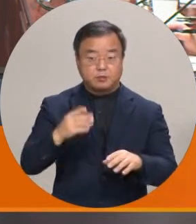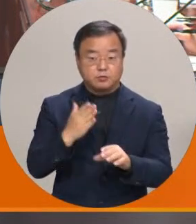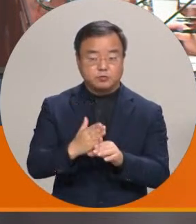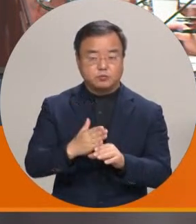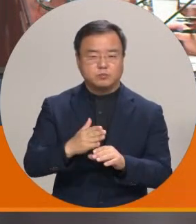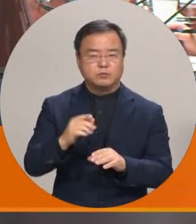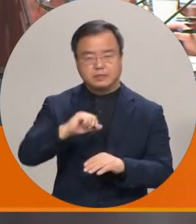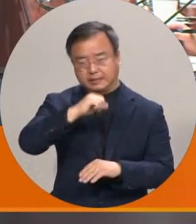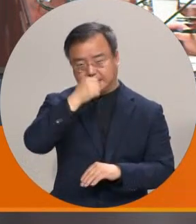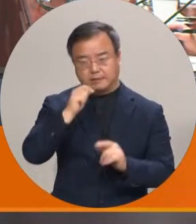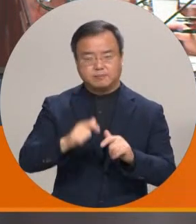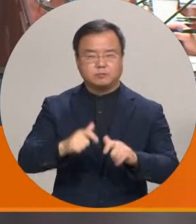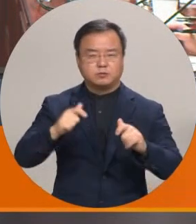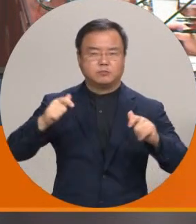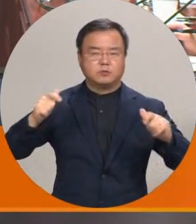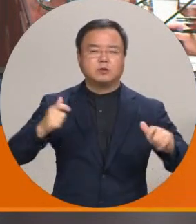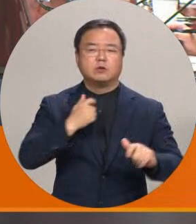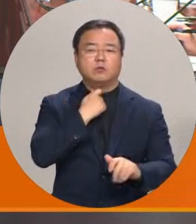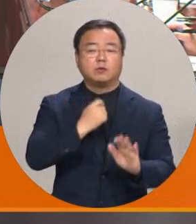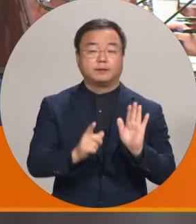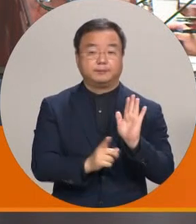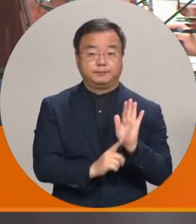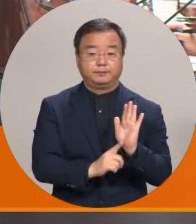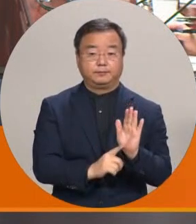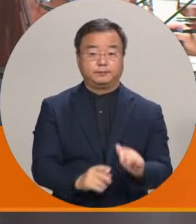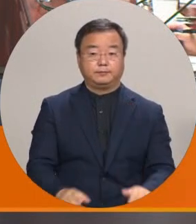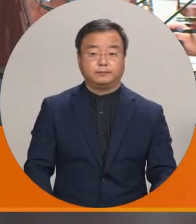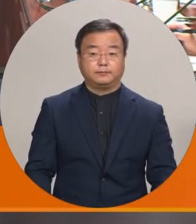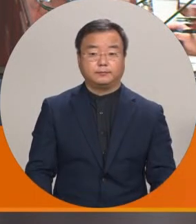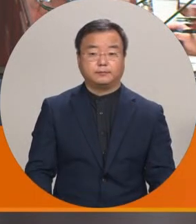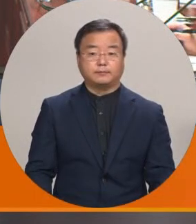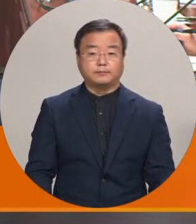늘려 나가겠다고 밝혔습니다 보도의 박광주